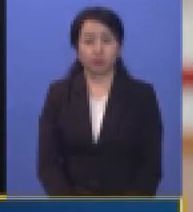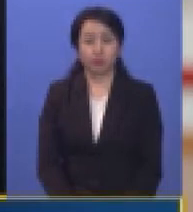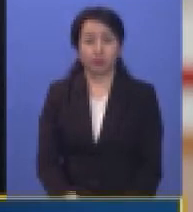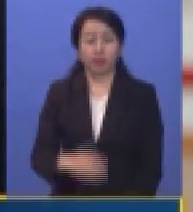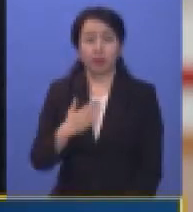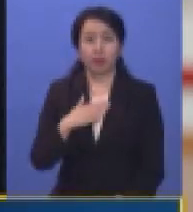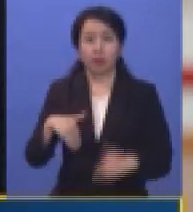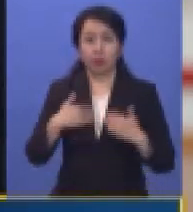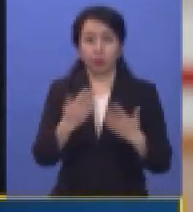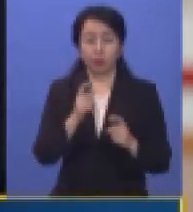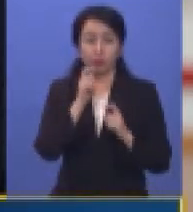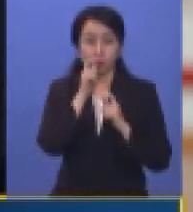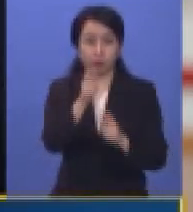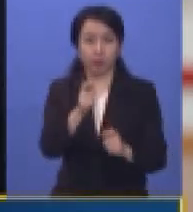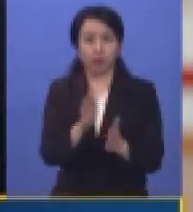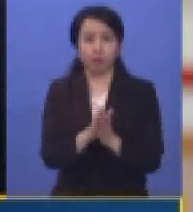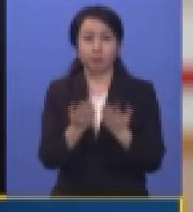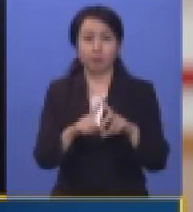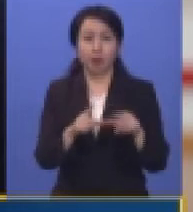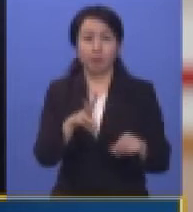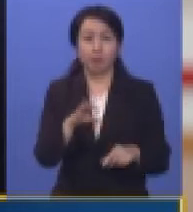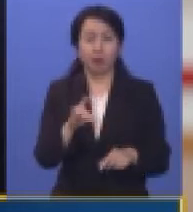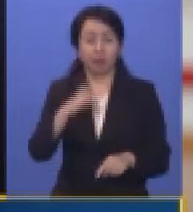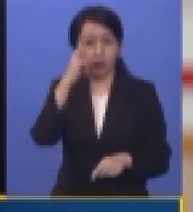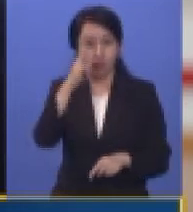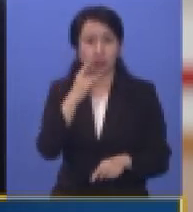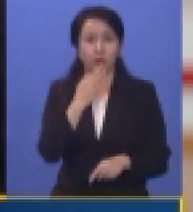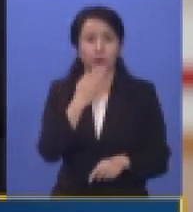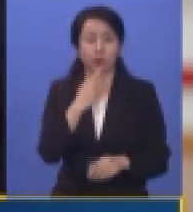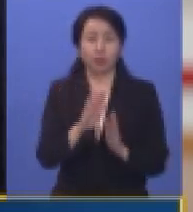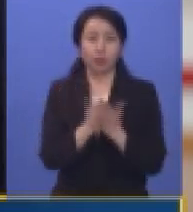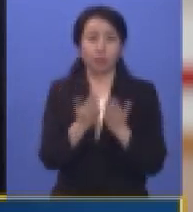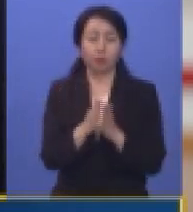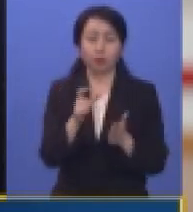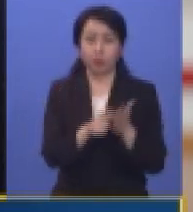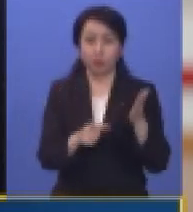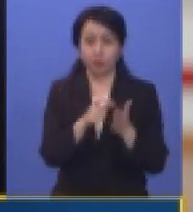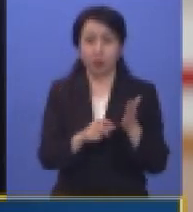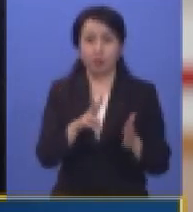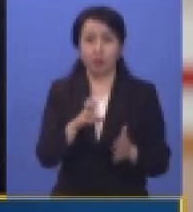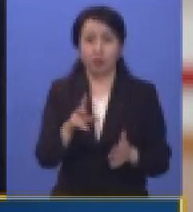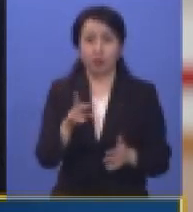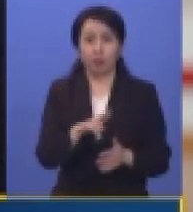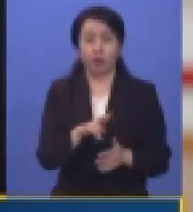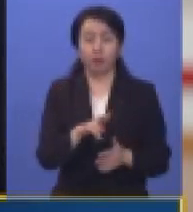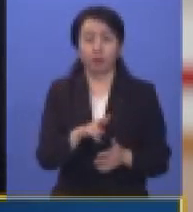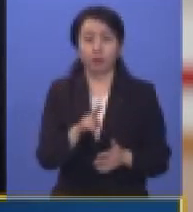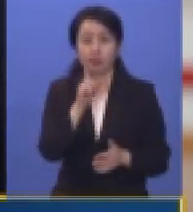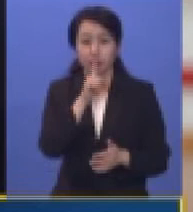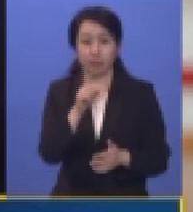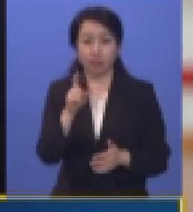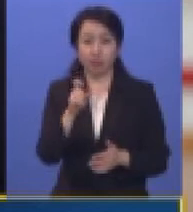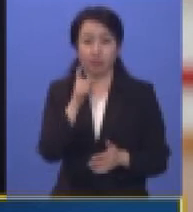Я преподнес в дар библиотеке произведение «Манас» на казахском языке, сборник стихотворений «Пандемия» и роман «Сказ